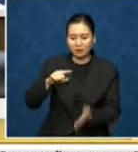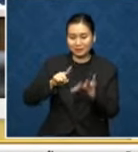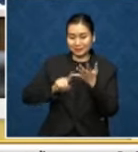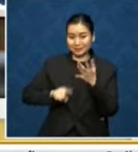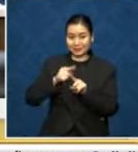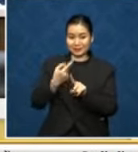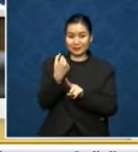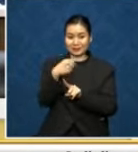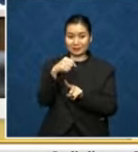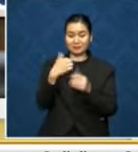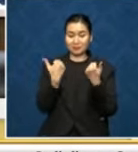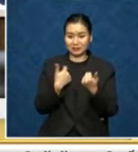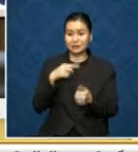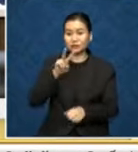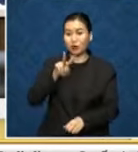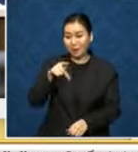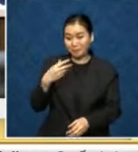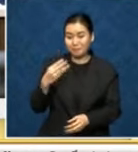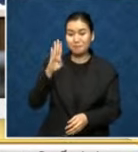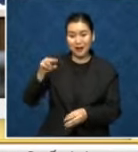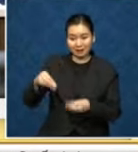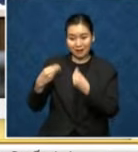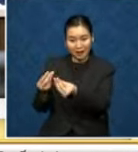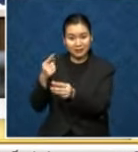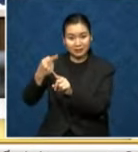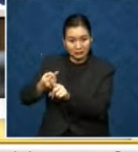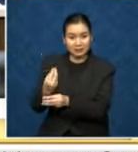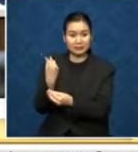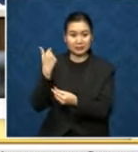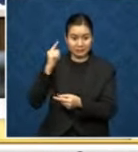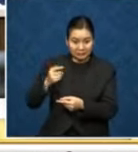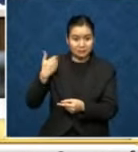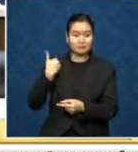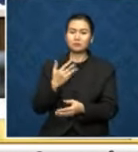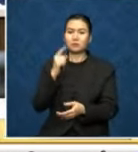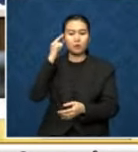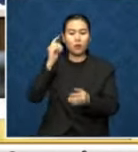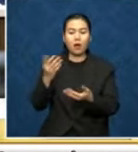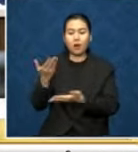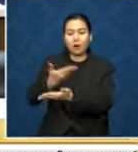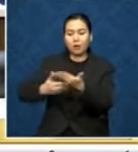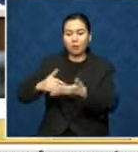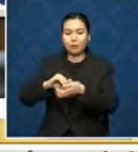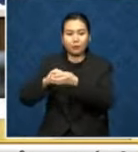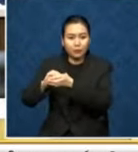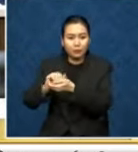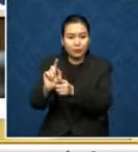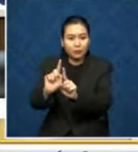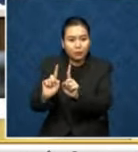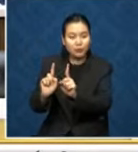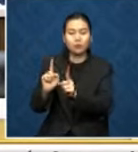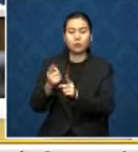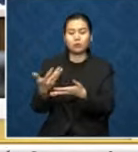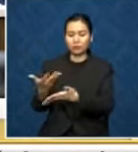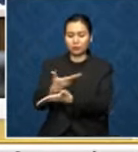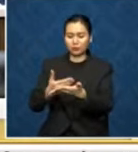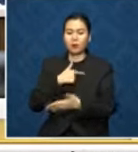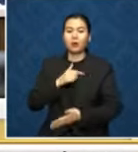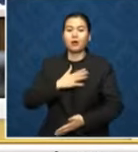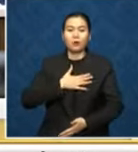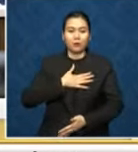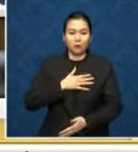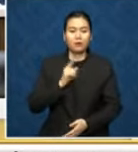มนี้นั้นจะได้ค่าตอบแทน 2,000 บาทหรือไม่ก็ขอให้ท่านประธานประสานไปยังหน่วยงานที่เกี่ยวข้องได้ประชาสัมพันธ์ให้อสม.นั้นเขาได้อุ่นใจนะ